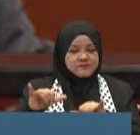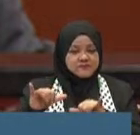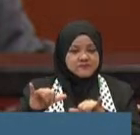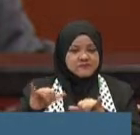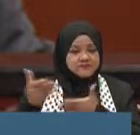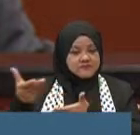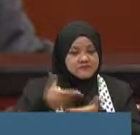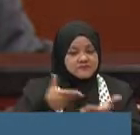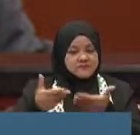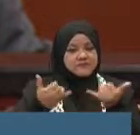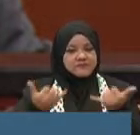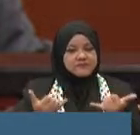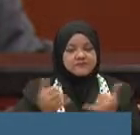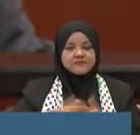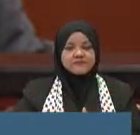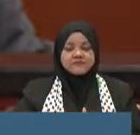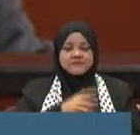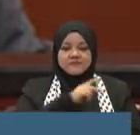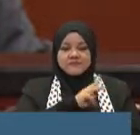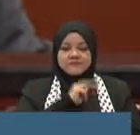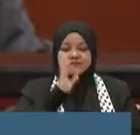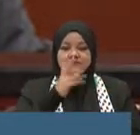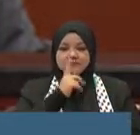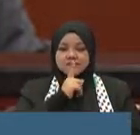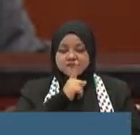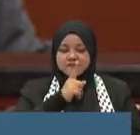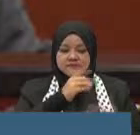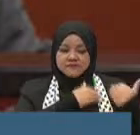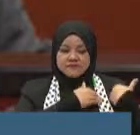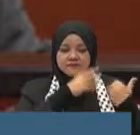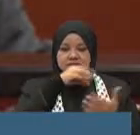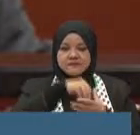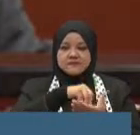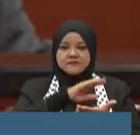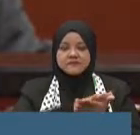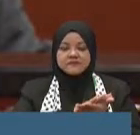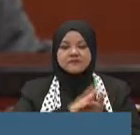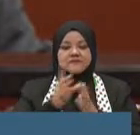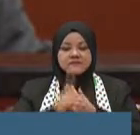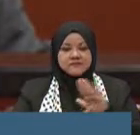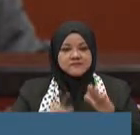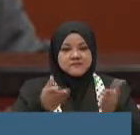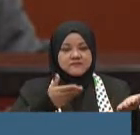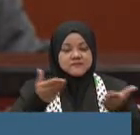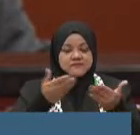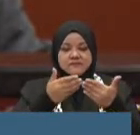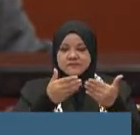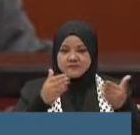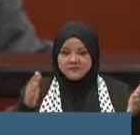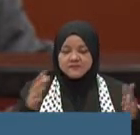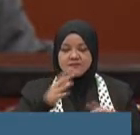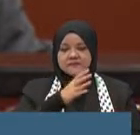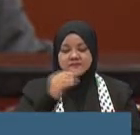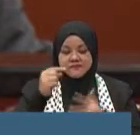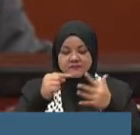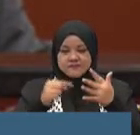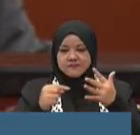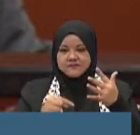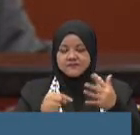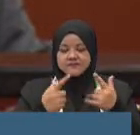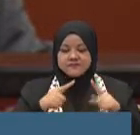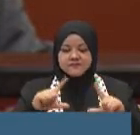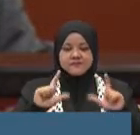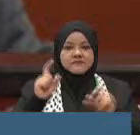dirundingkan sekarang Kementerian akan terus bertanggungjawab dalam menetapkan dasar obligasi perkhidmatan awam dan kriteria-kriteria